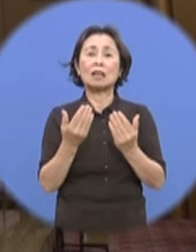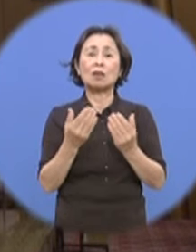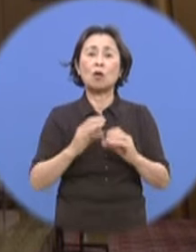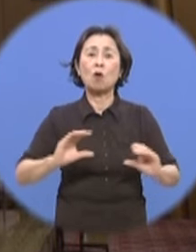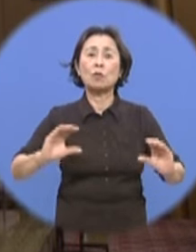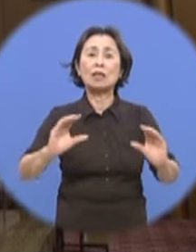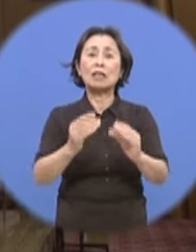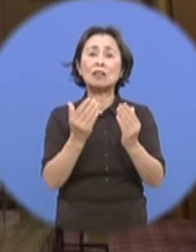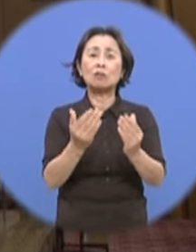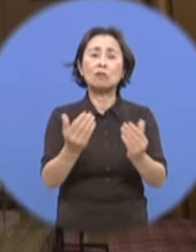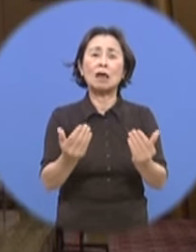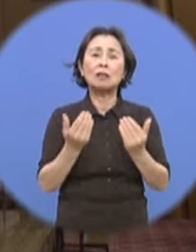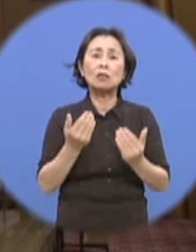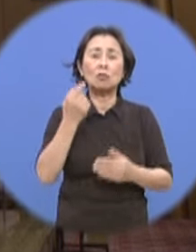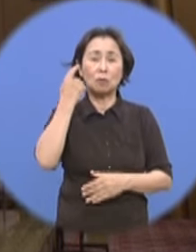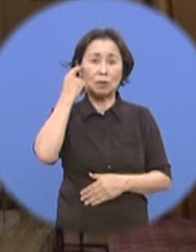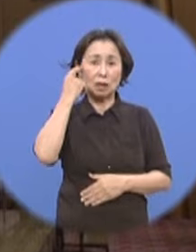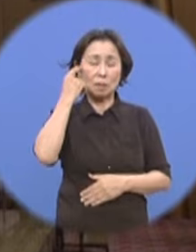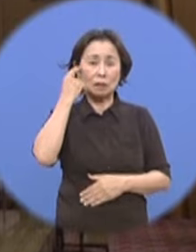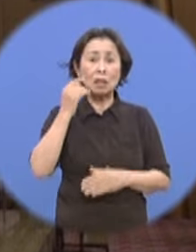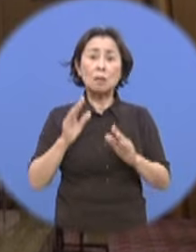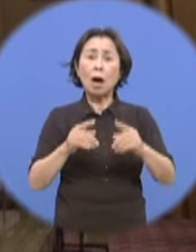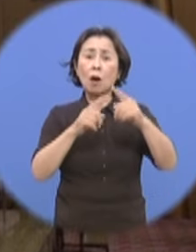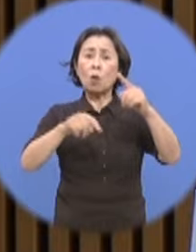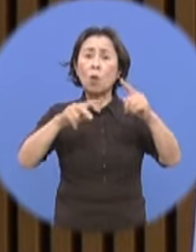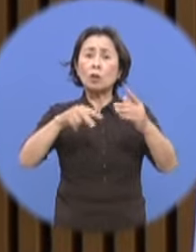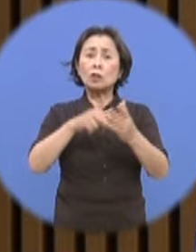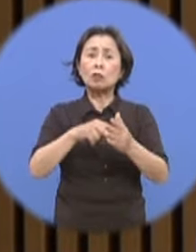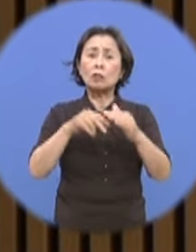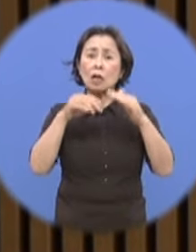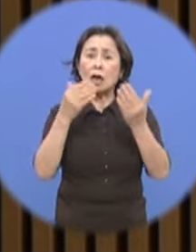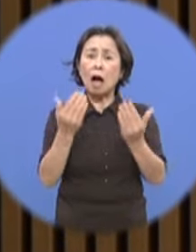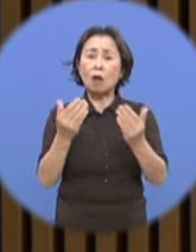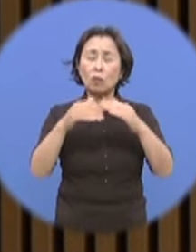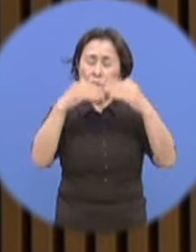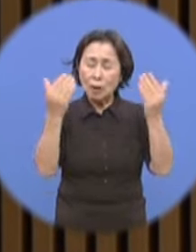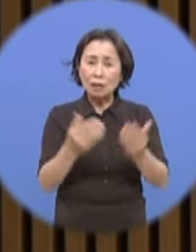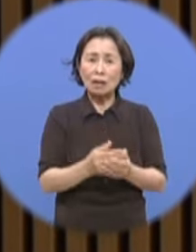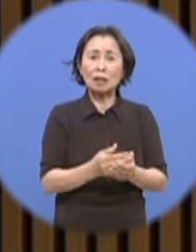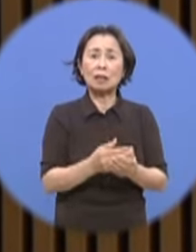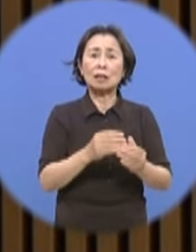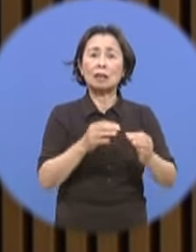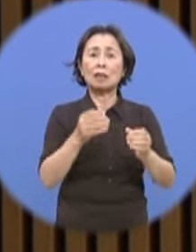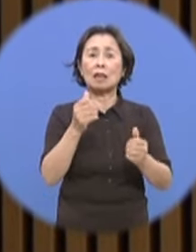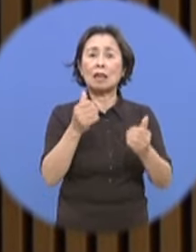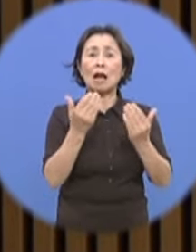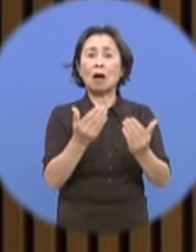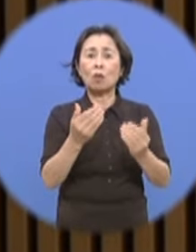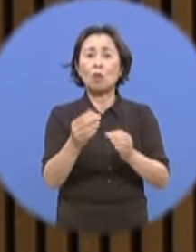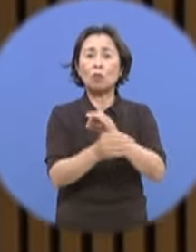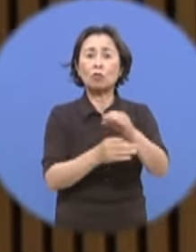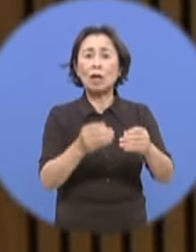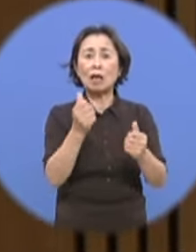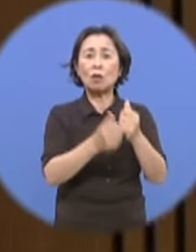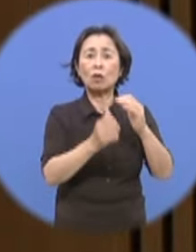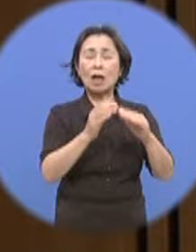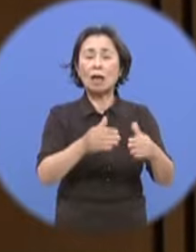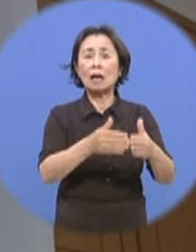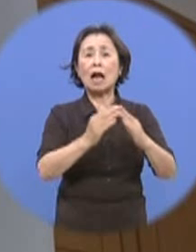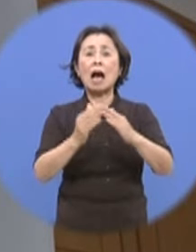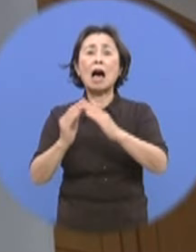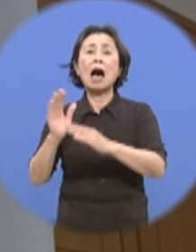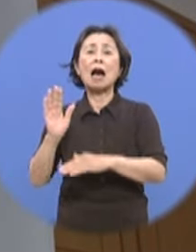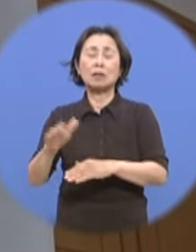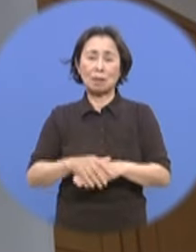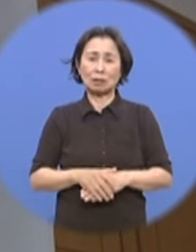現在ほぼ全ての公立学校に学校運営協議会が設置され各学校においては社会に開かれた教育過程を意識し